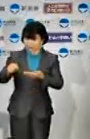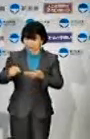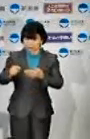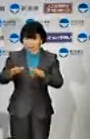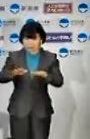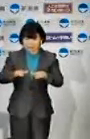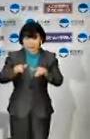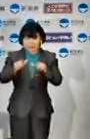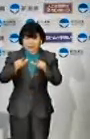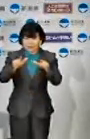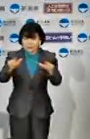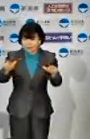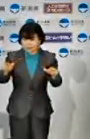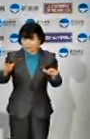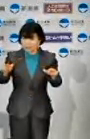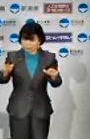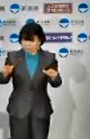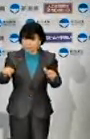答えするものはありません。